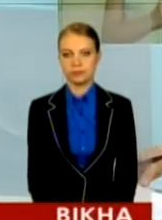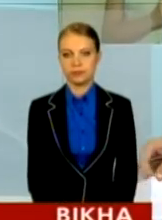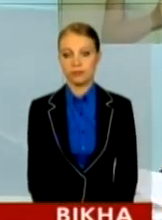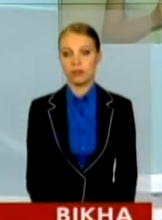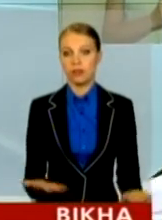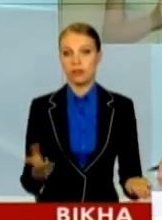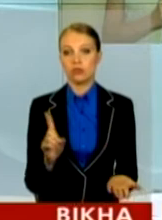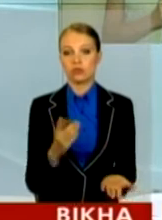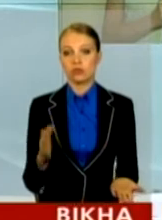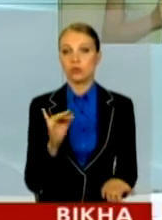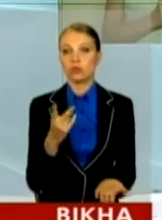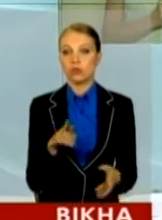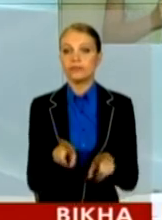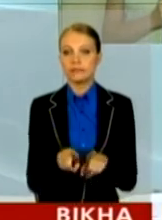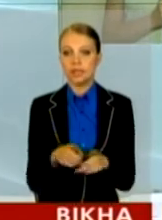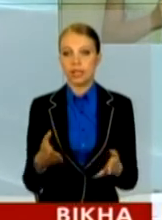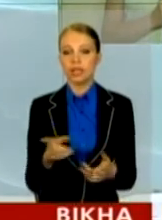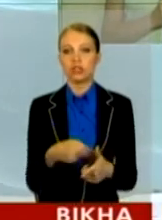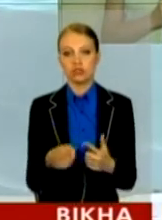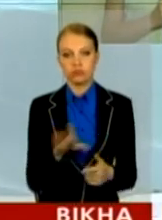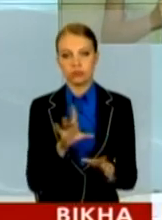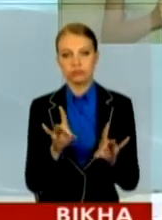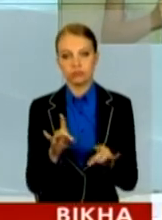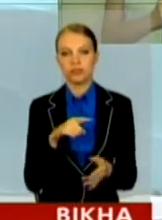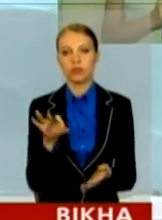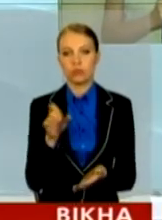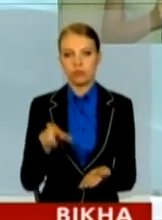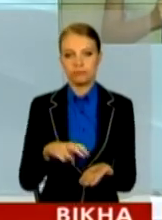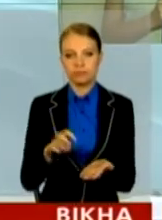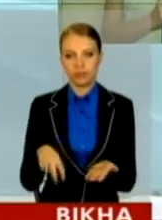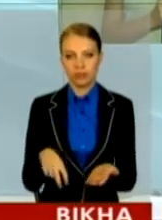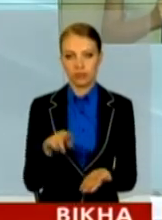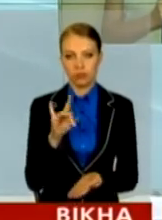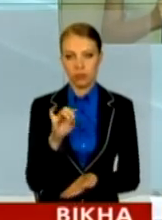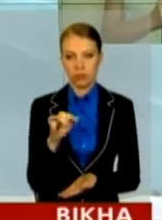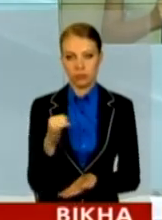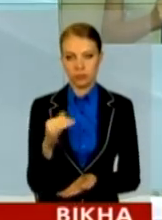Що ж, Юлю, все-таки, чи коментували в Радбезі відставку Парубія?